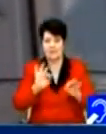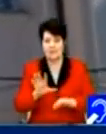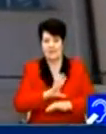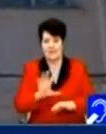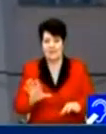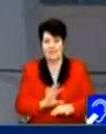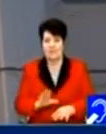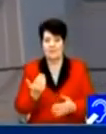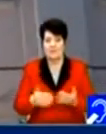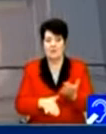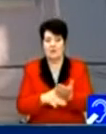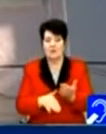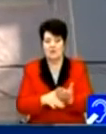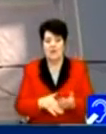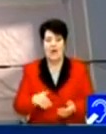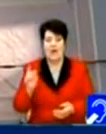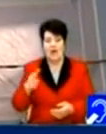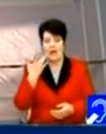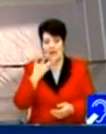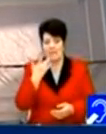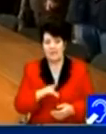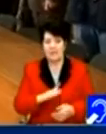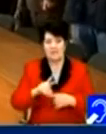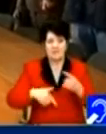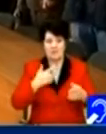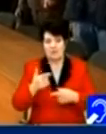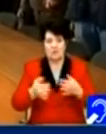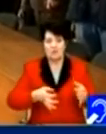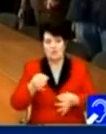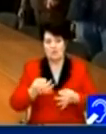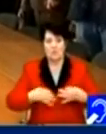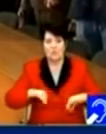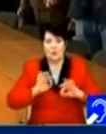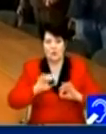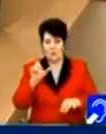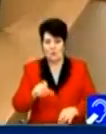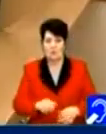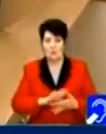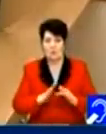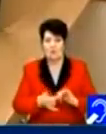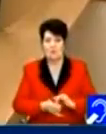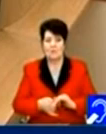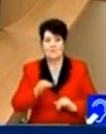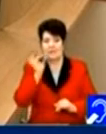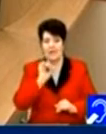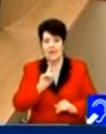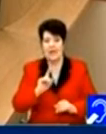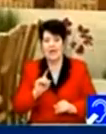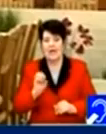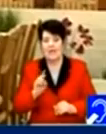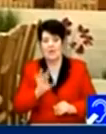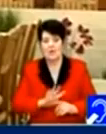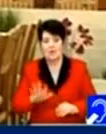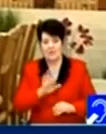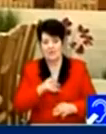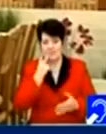iar acum, cu sprijinul financiar al Statelor Unite, viitorii judecători și procurori au parte de condiții europene de instruire.